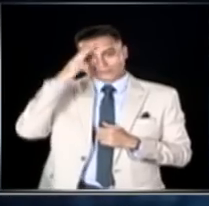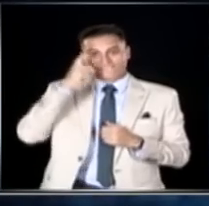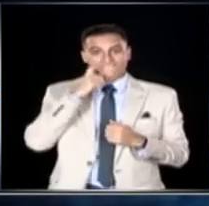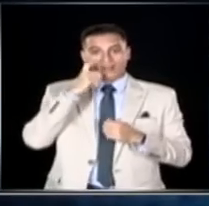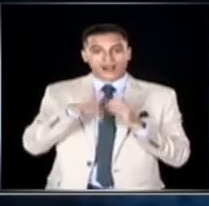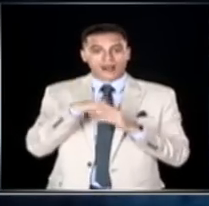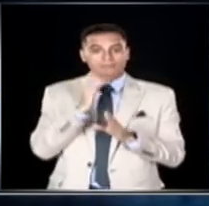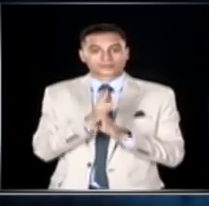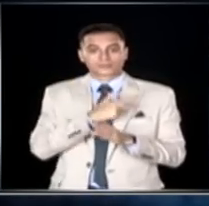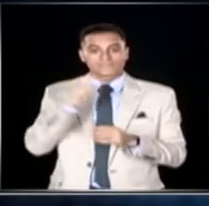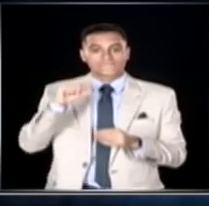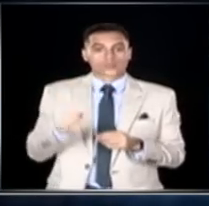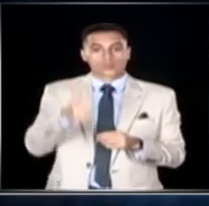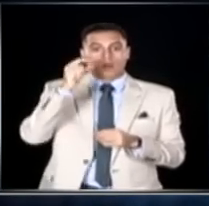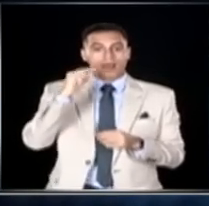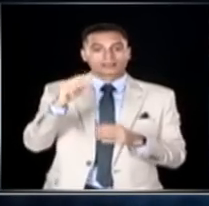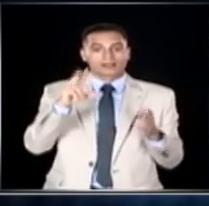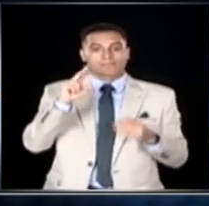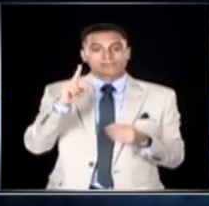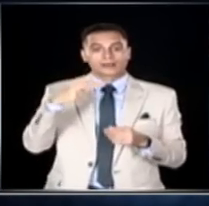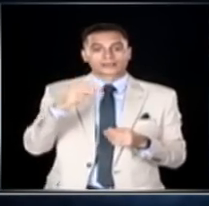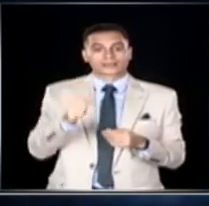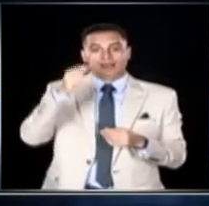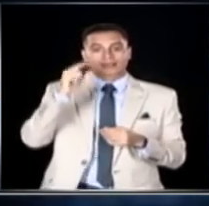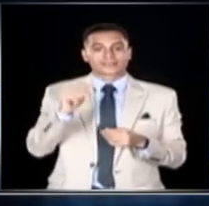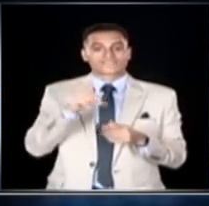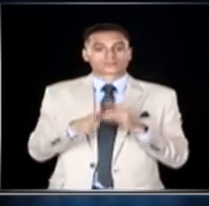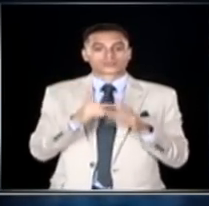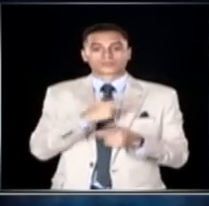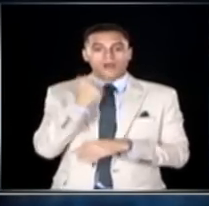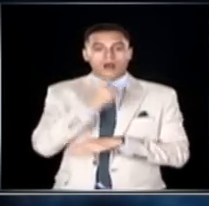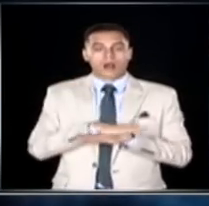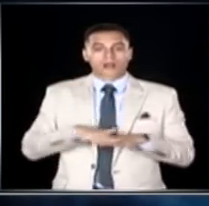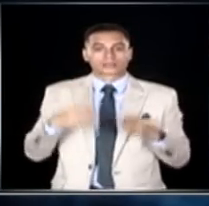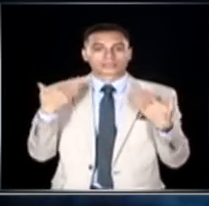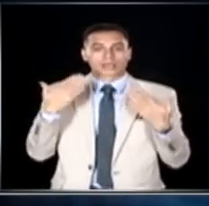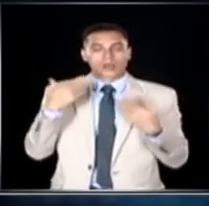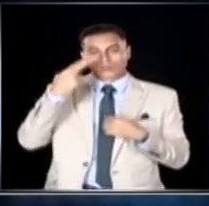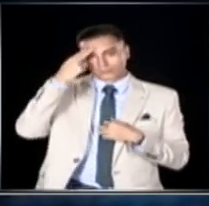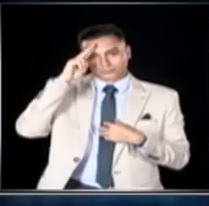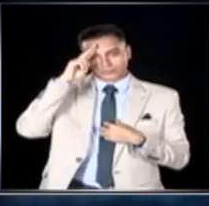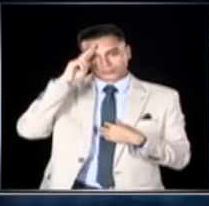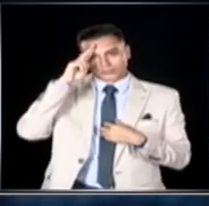من هو الفنان الذي قام بدور فؤاد البغدادي في مسلسل أرض جو؟